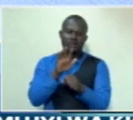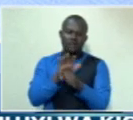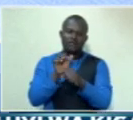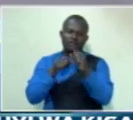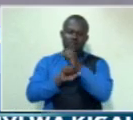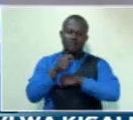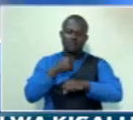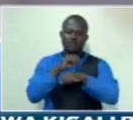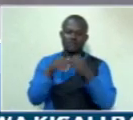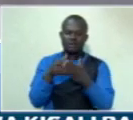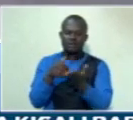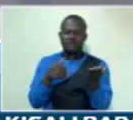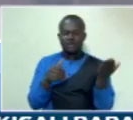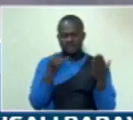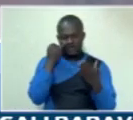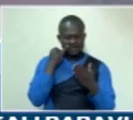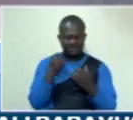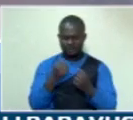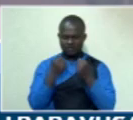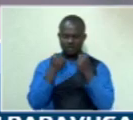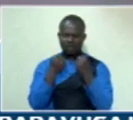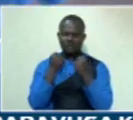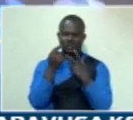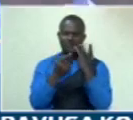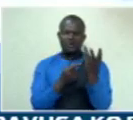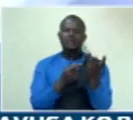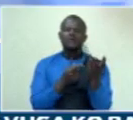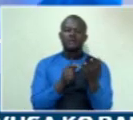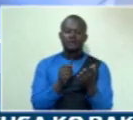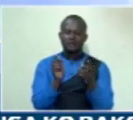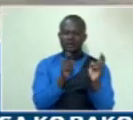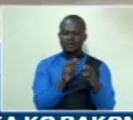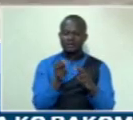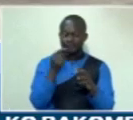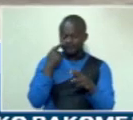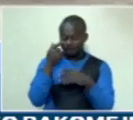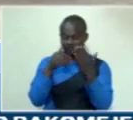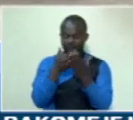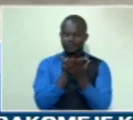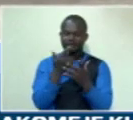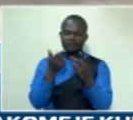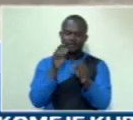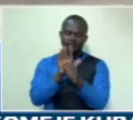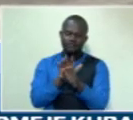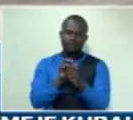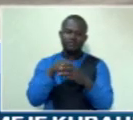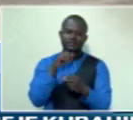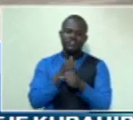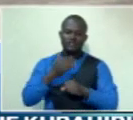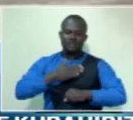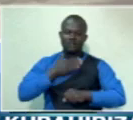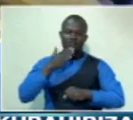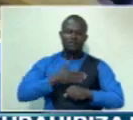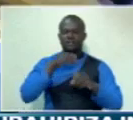ibikorwa binakomeye ibintu bisaba amasaha menshi umuntu ari mu kazi turawishimira